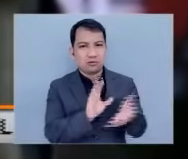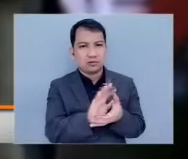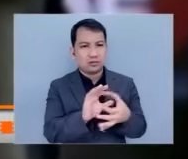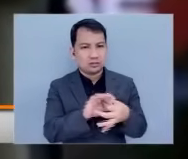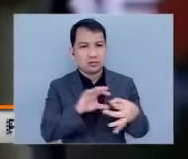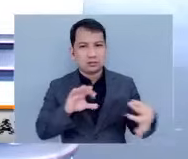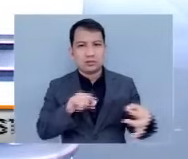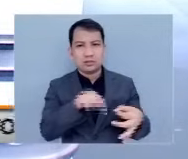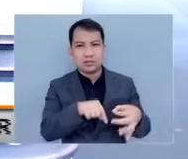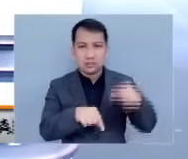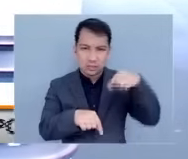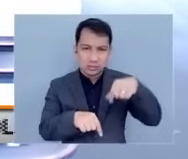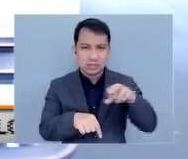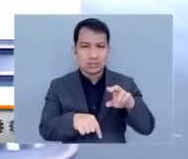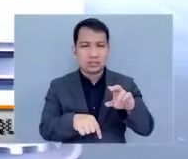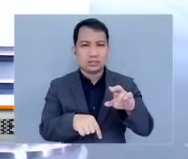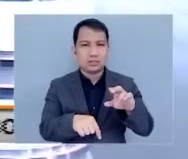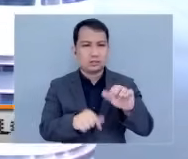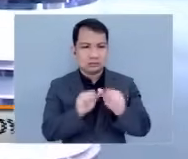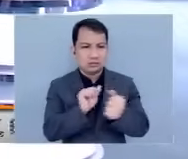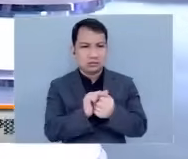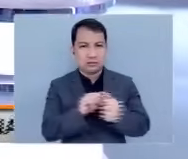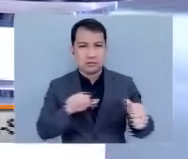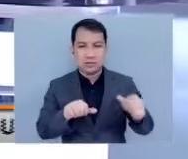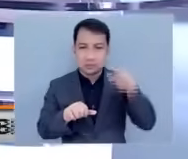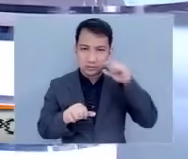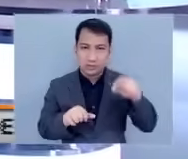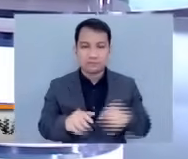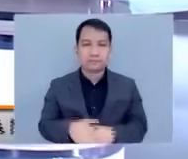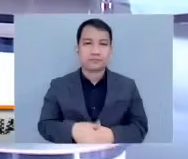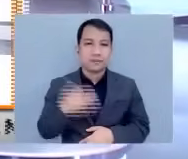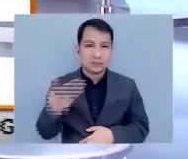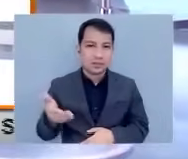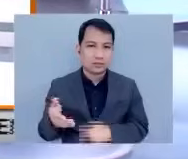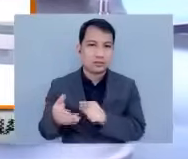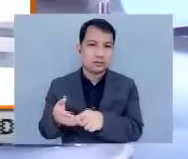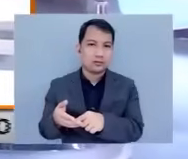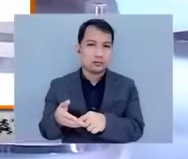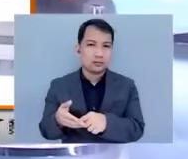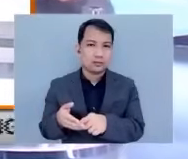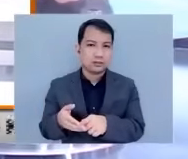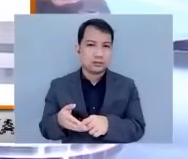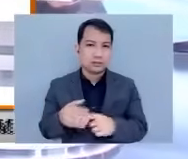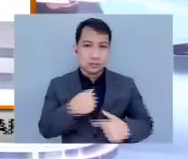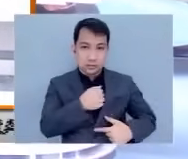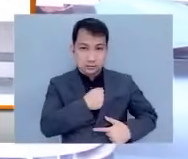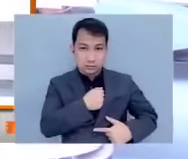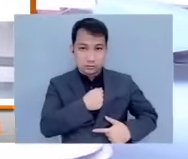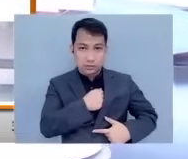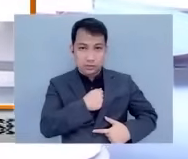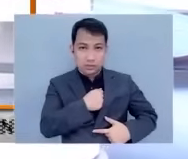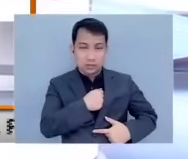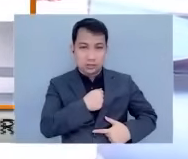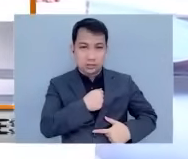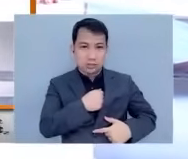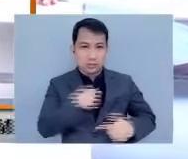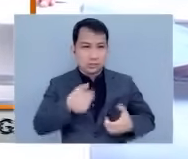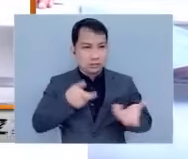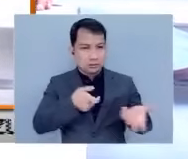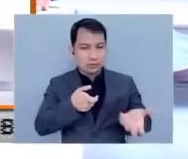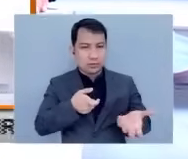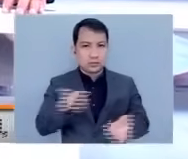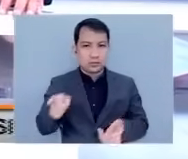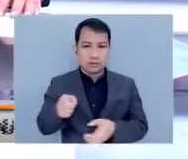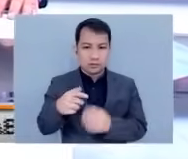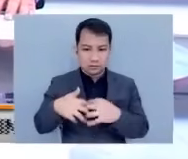Kibuloy. Nawi sa pamaril ang paninita ng isang sikyo sa mga nagpapahingang construction worker sa South